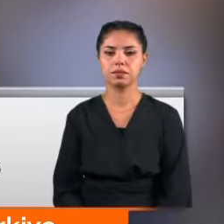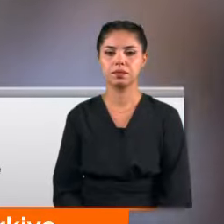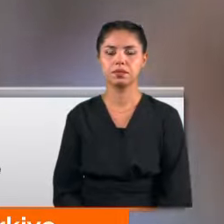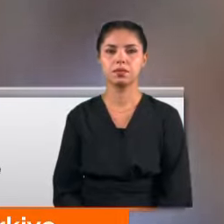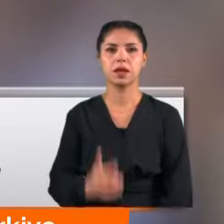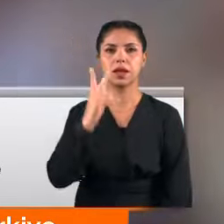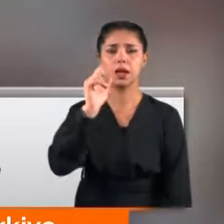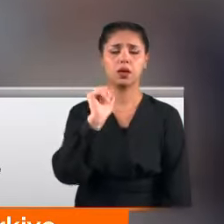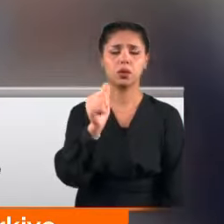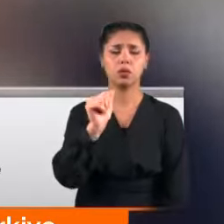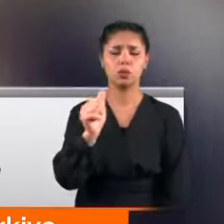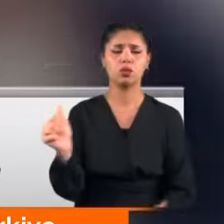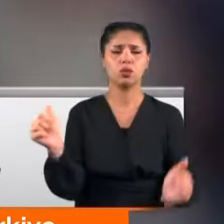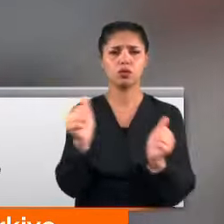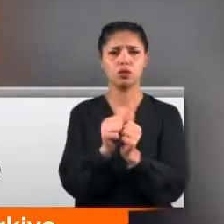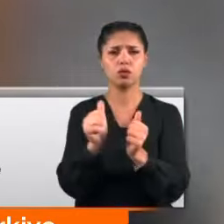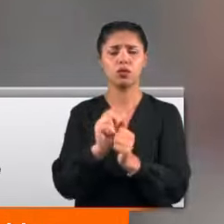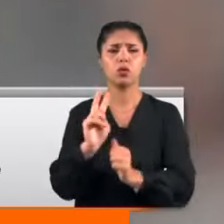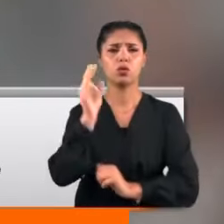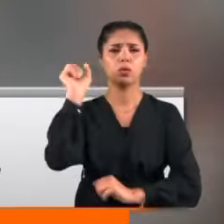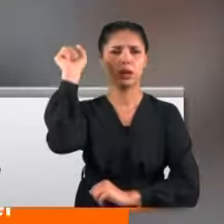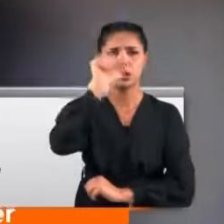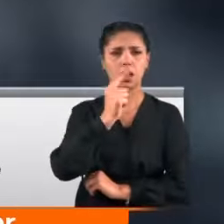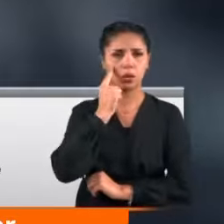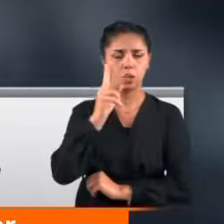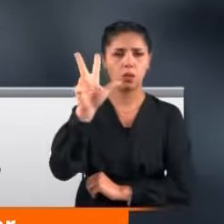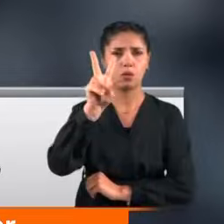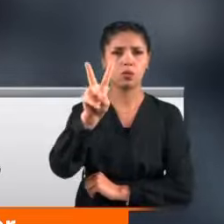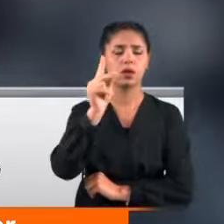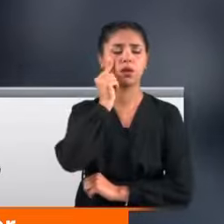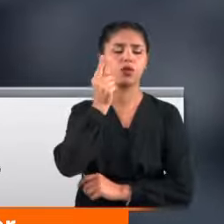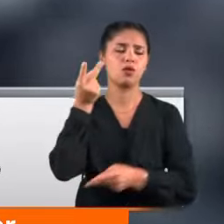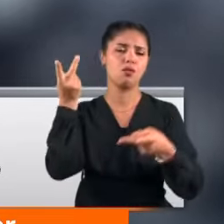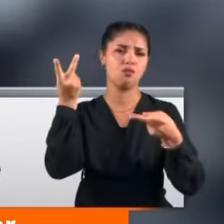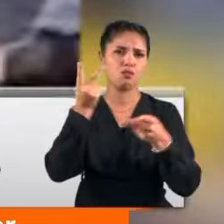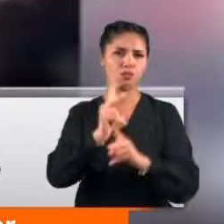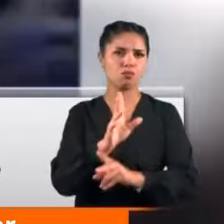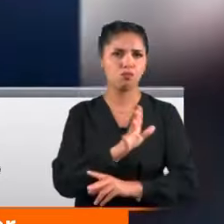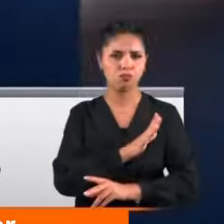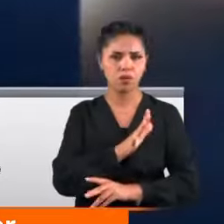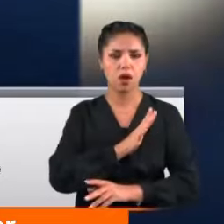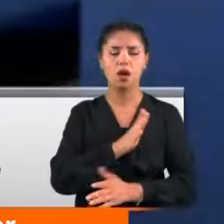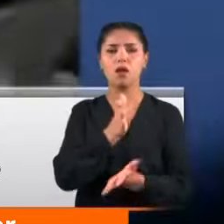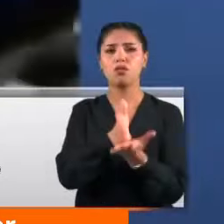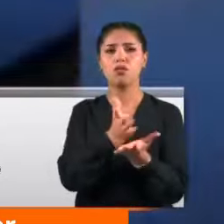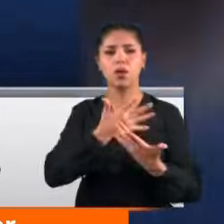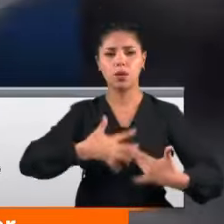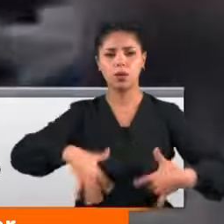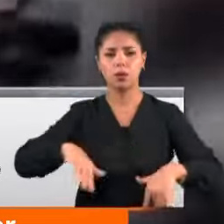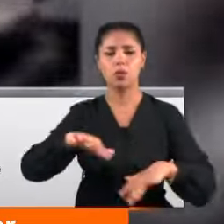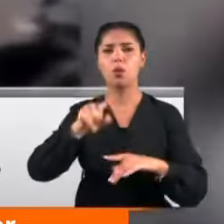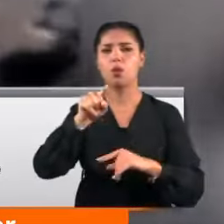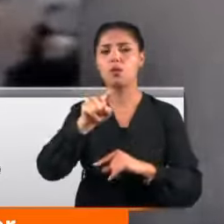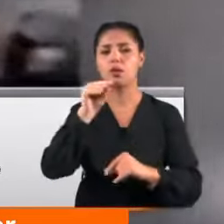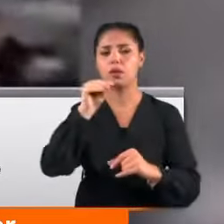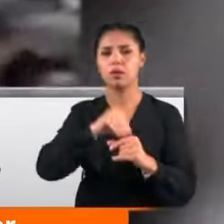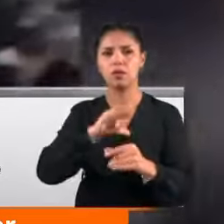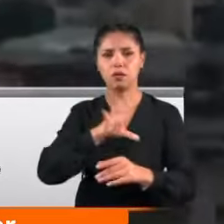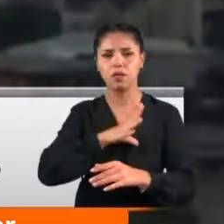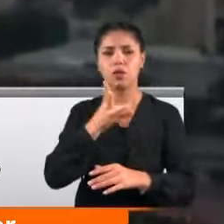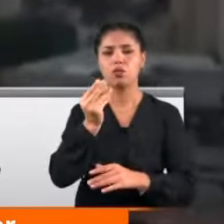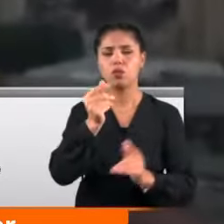İki gün üst üste gerçekleştirilen sürpriz saldırıda 32 kişi hayatını kaybetti. Cenaze törenlerinin de aralarında bulunduğu pek